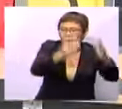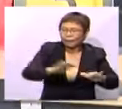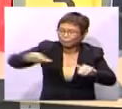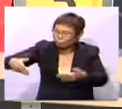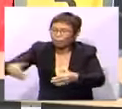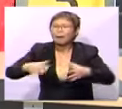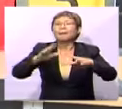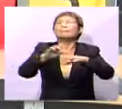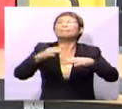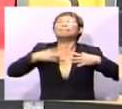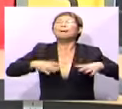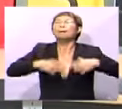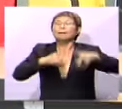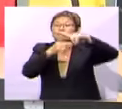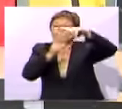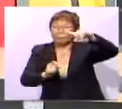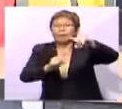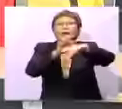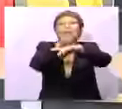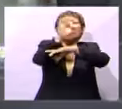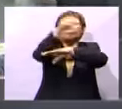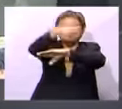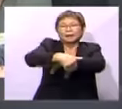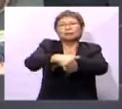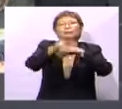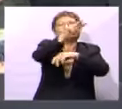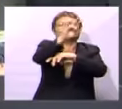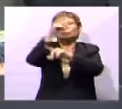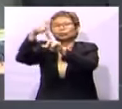pelancaran jersey akan diadakan pada pukul 8 malam 27 Januari ini